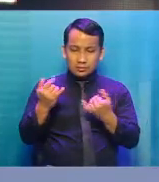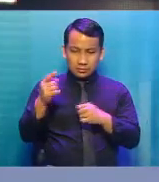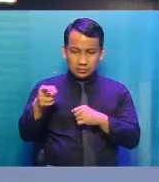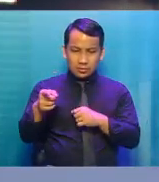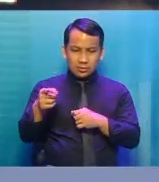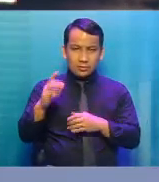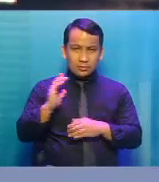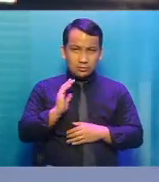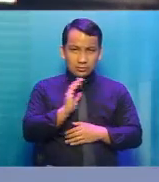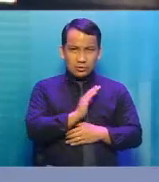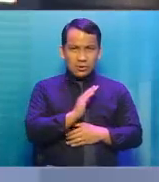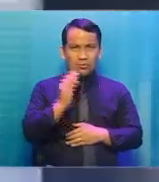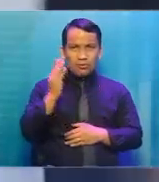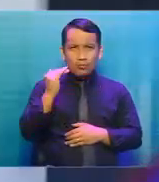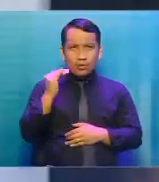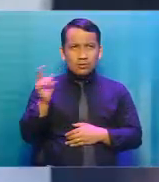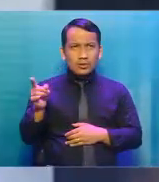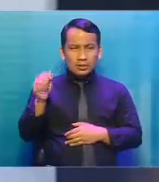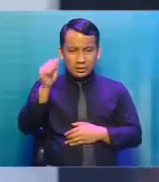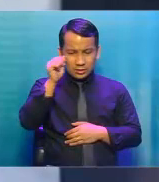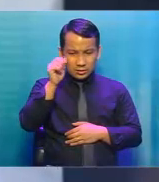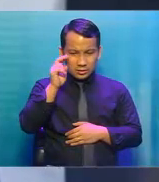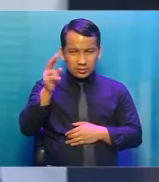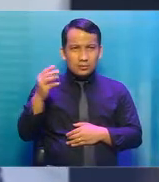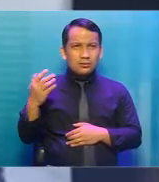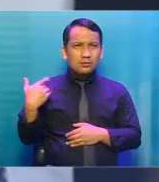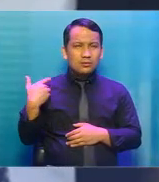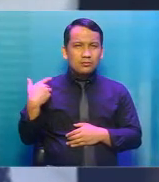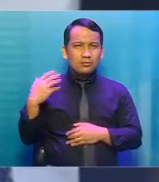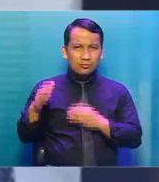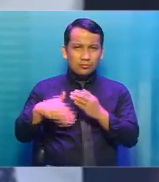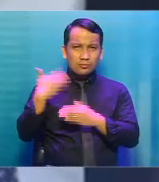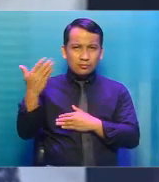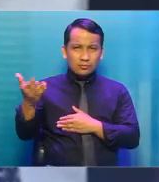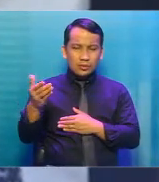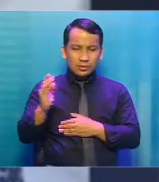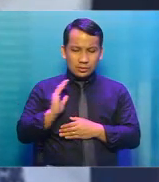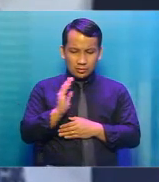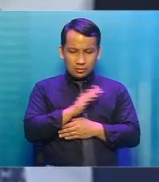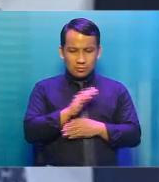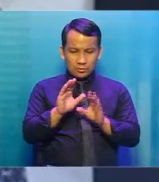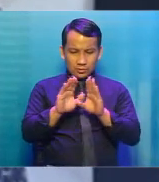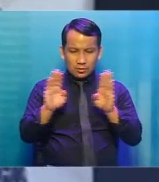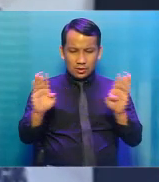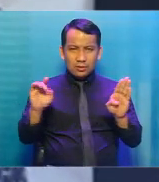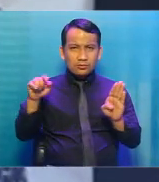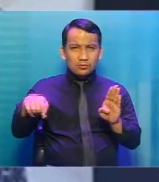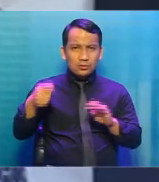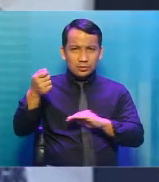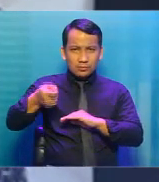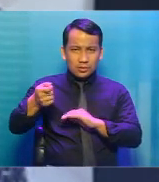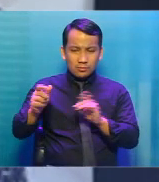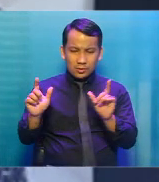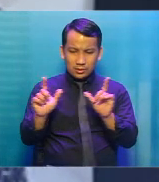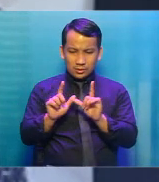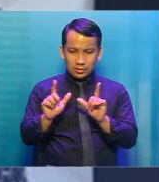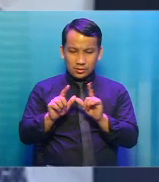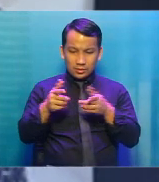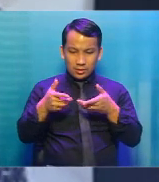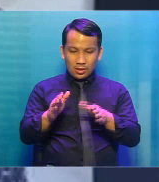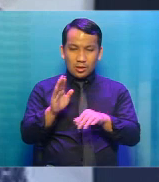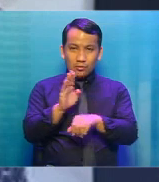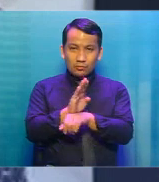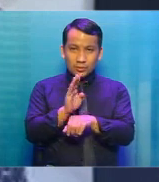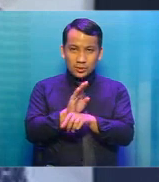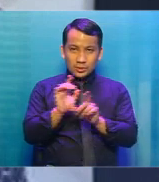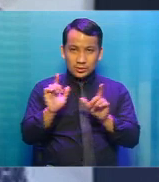kasalukuyang kongreso. Ayon kay Velasco, hintayin na lang ang susunod na kongreso para digin ang franchise renewal bid